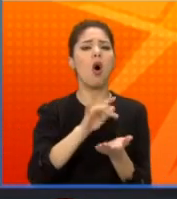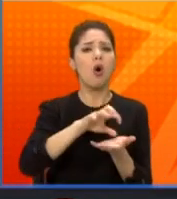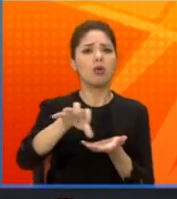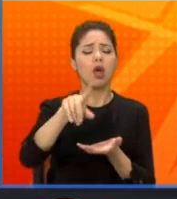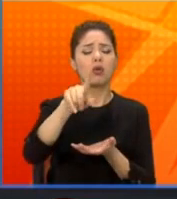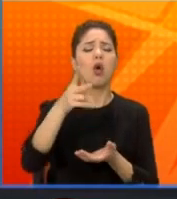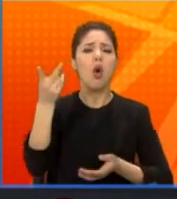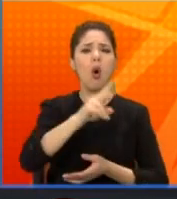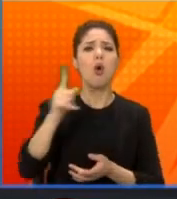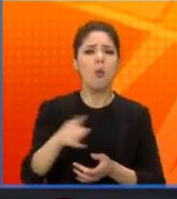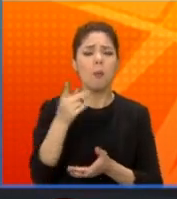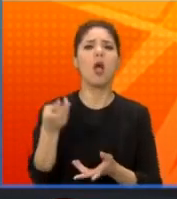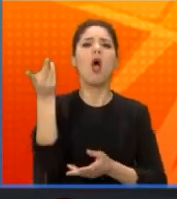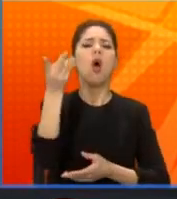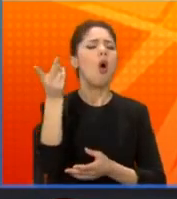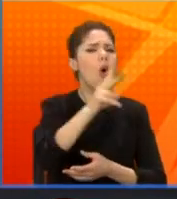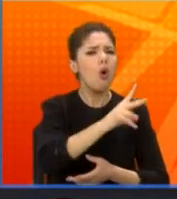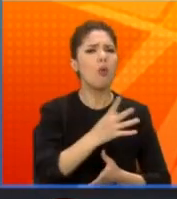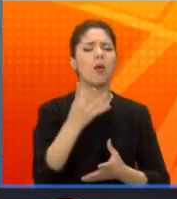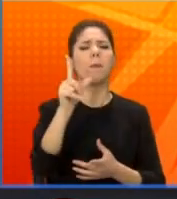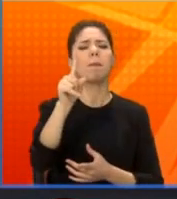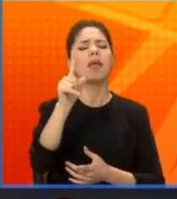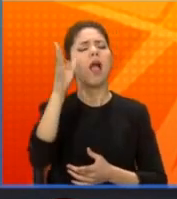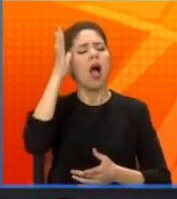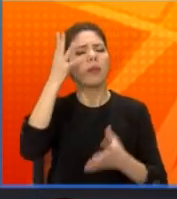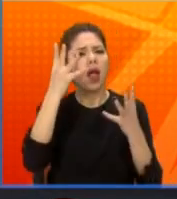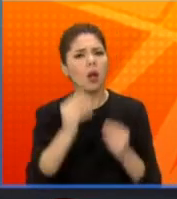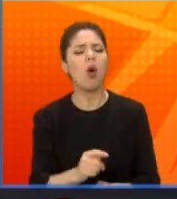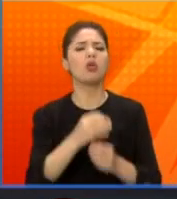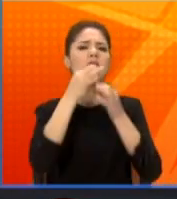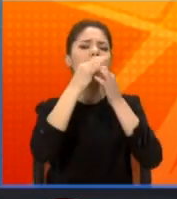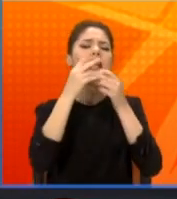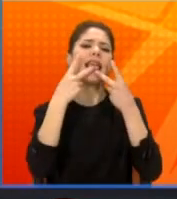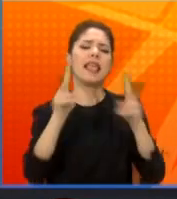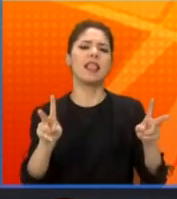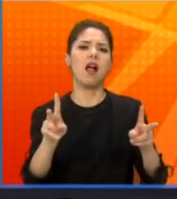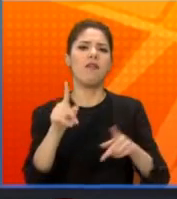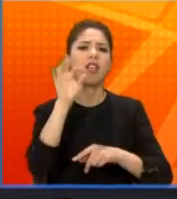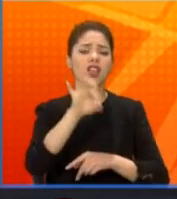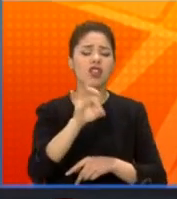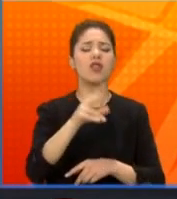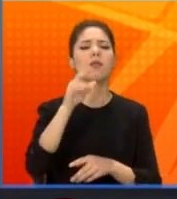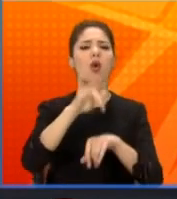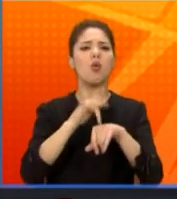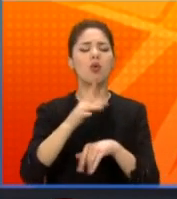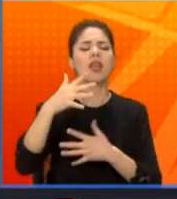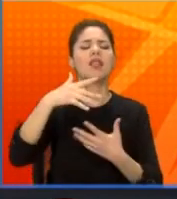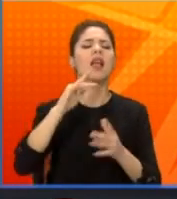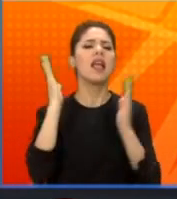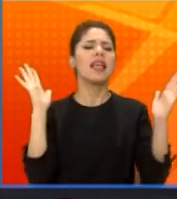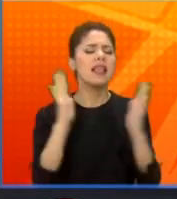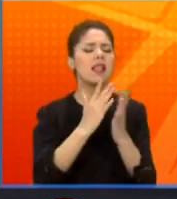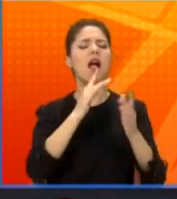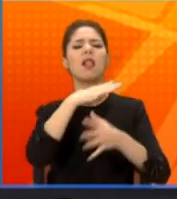ölüm makinesinin, onca ölümün bir aptallık olduğunu sonunda o da itiraf etti. Şimdi ülkesi isyanla, kaosla,